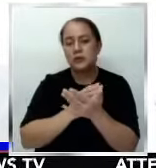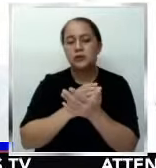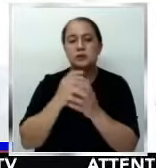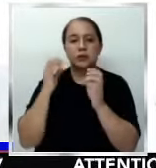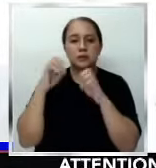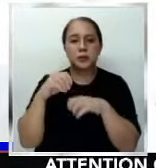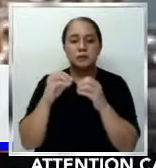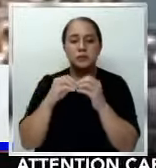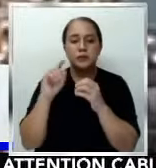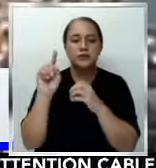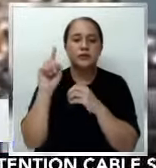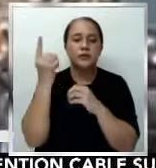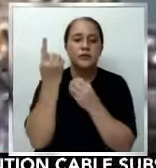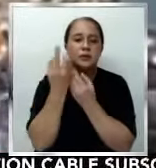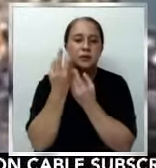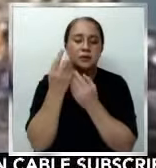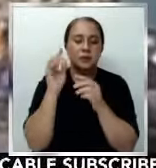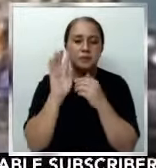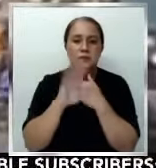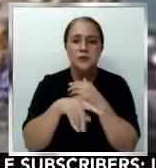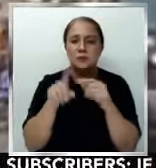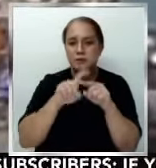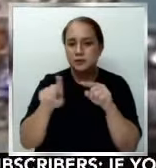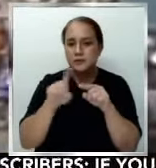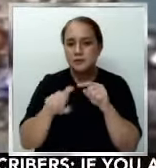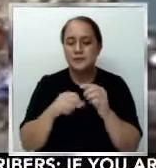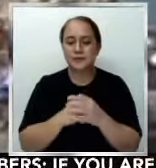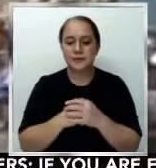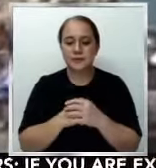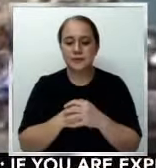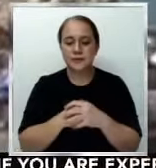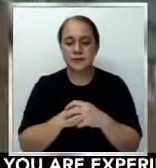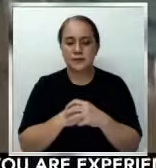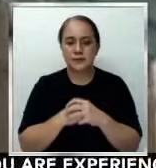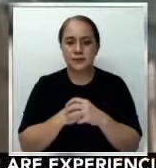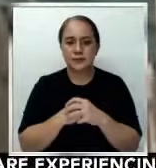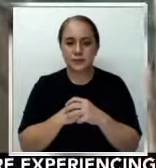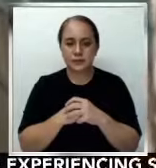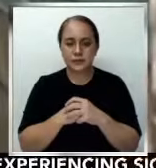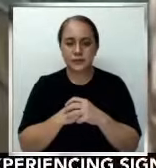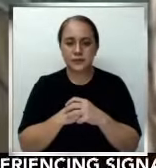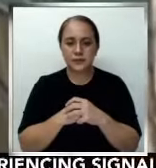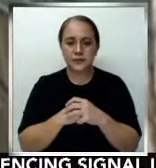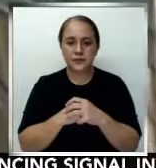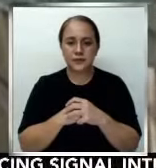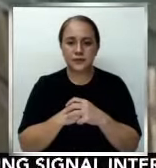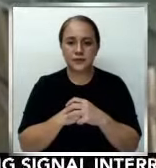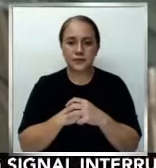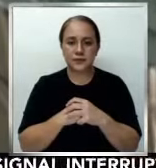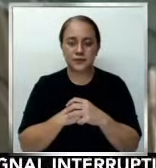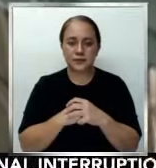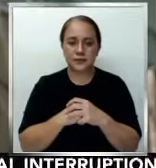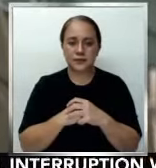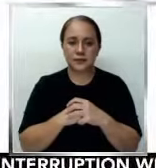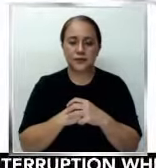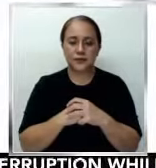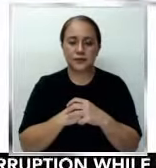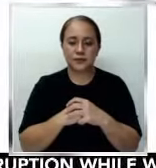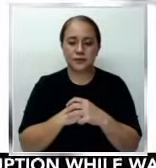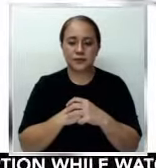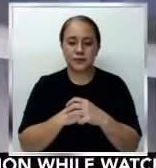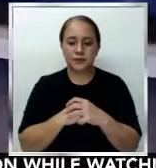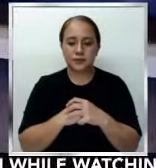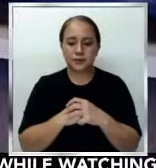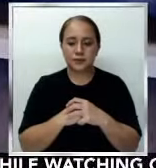silang ma-energize. Para sa GMA Regional TV 1 Mindanao, James Paulo Yap, nakatutok 24